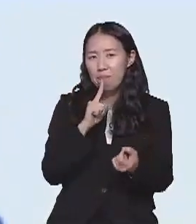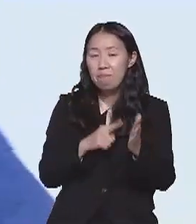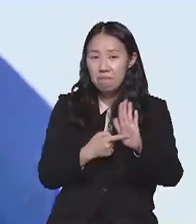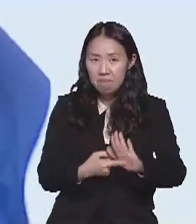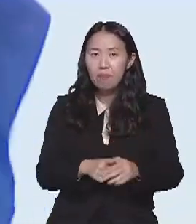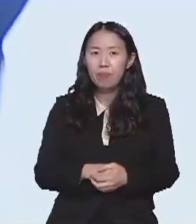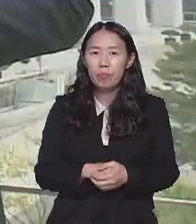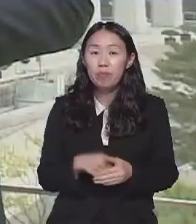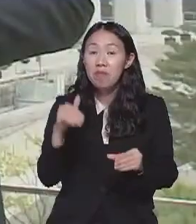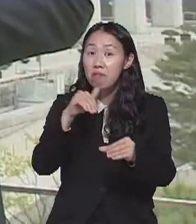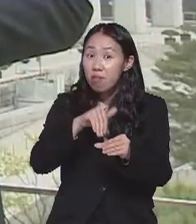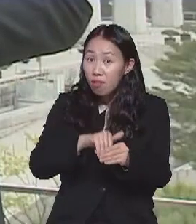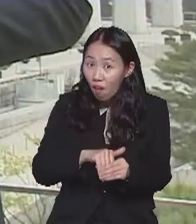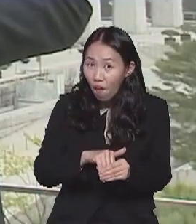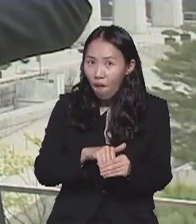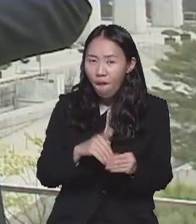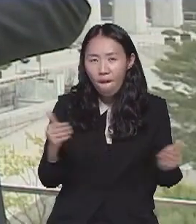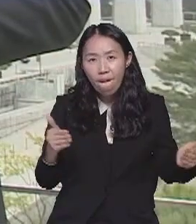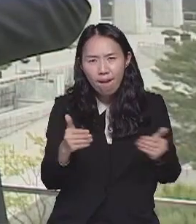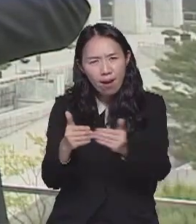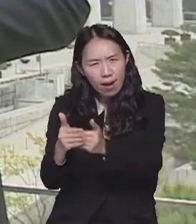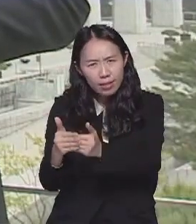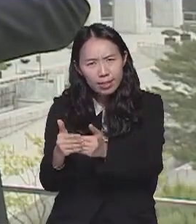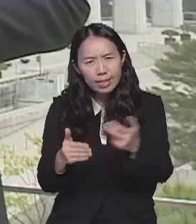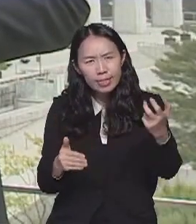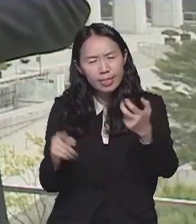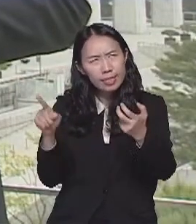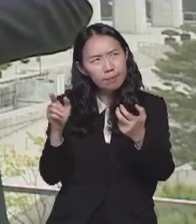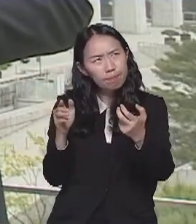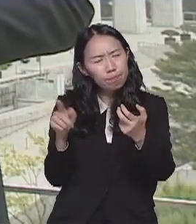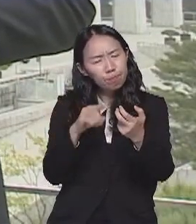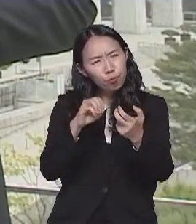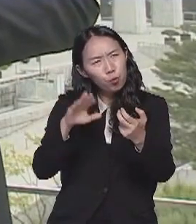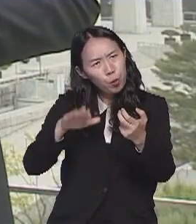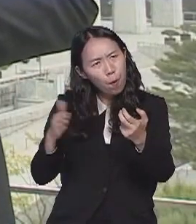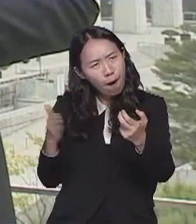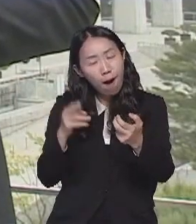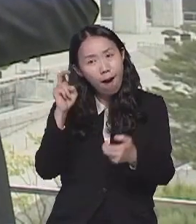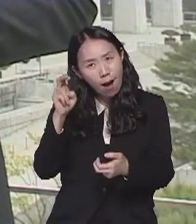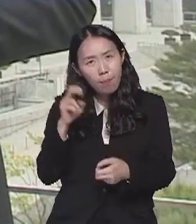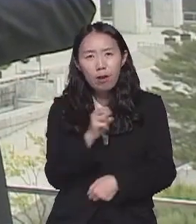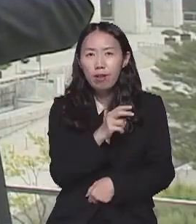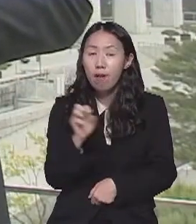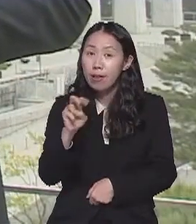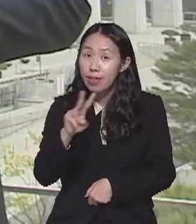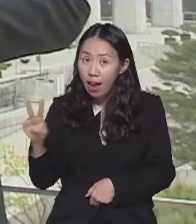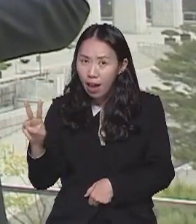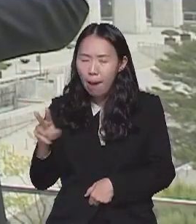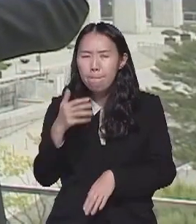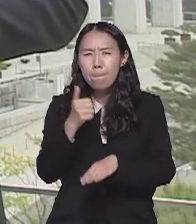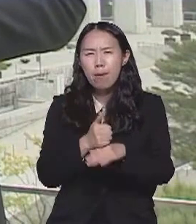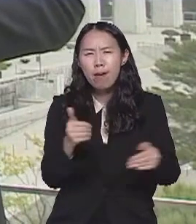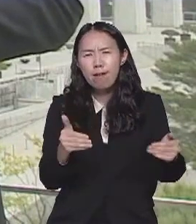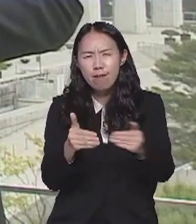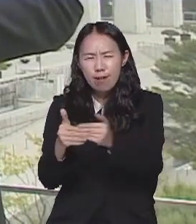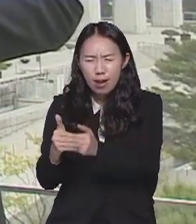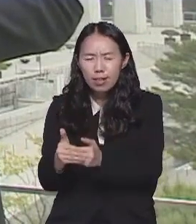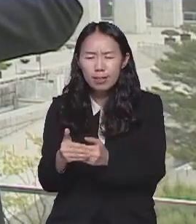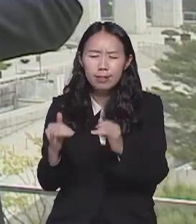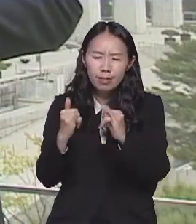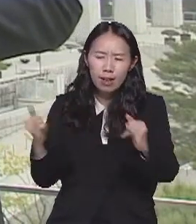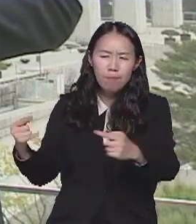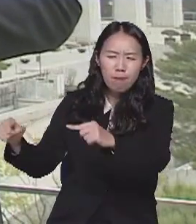이대로라면 총선 투표율이 70% 안팎을 기록할 것으로 전망되는 가운데 여야 각 당은 마지막 남은 지지층을